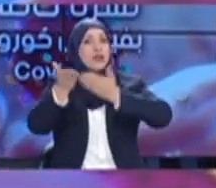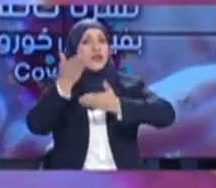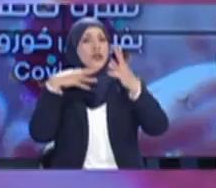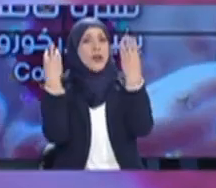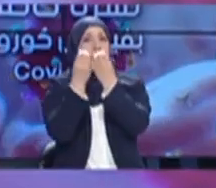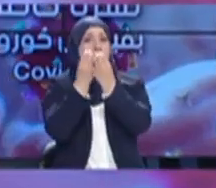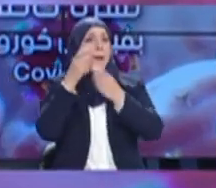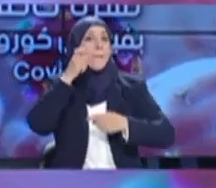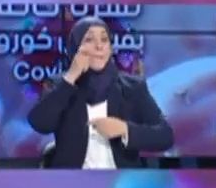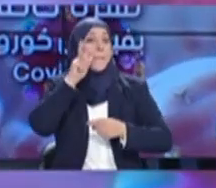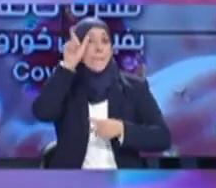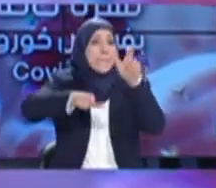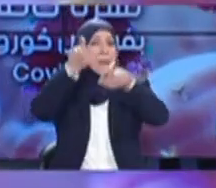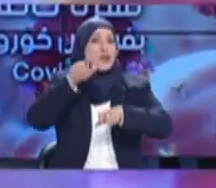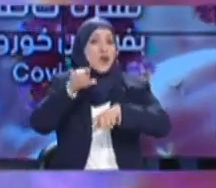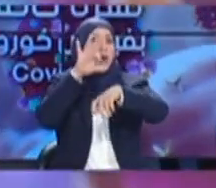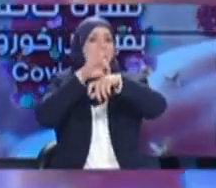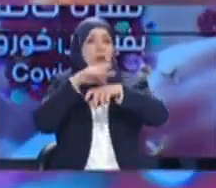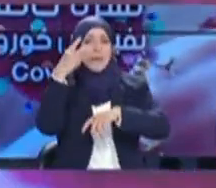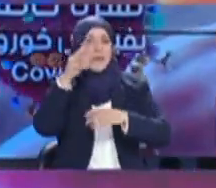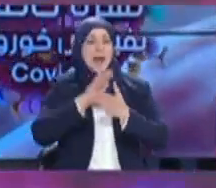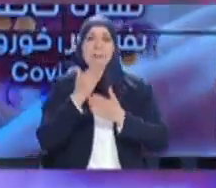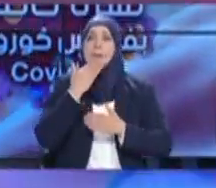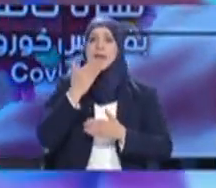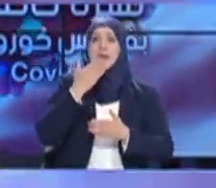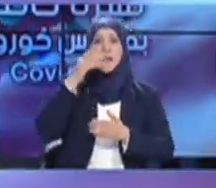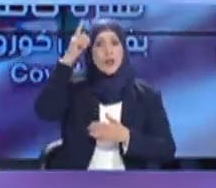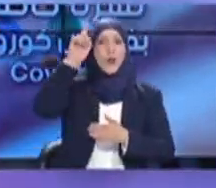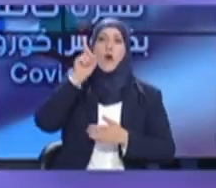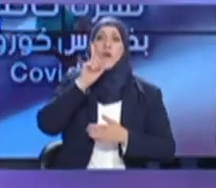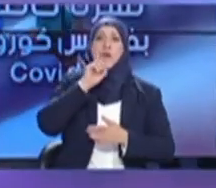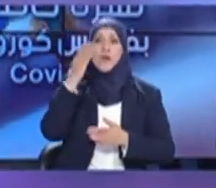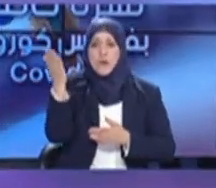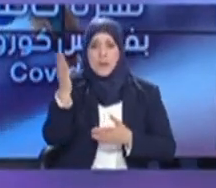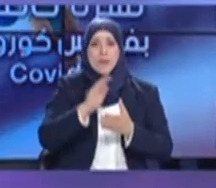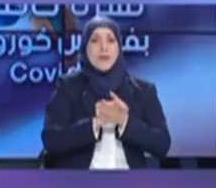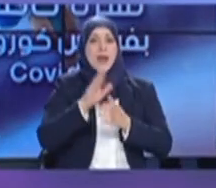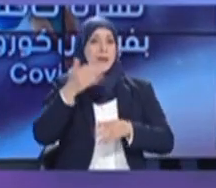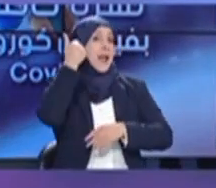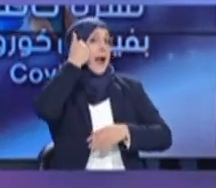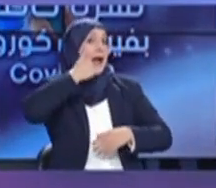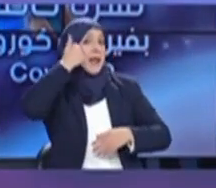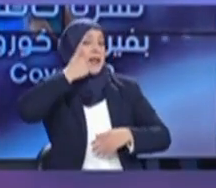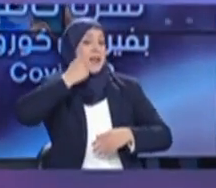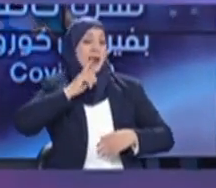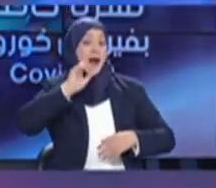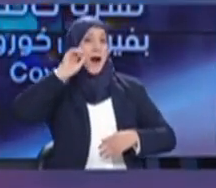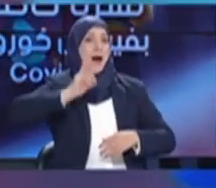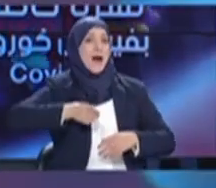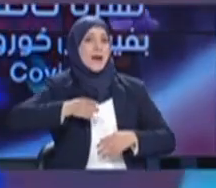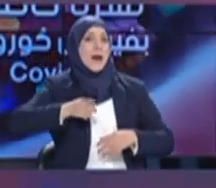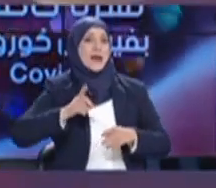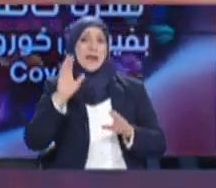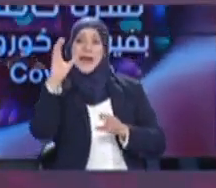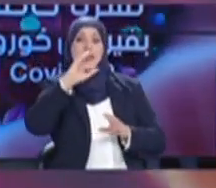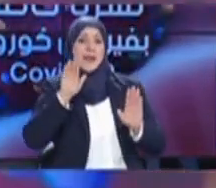خاصة؟ نشكرك عواطف ساعة الاستضافة. انا نهار الاثنين جي بري لا ديسيزيون باش نسكر